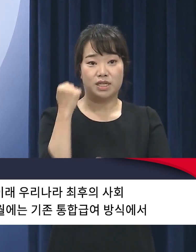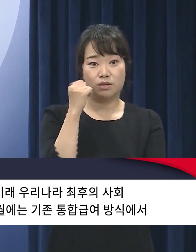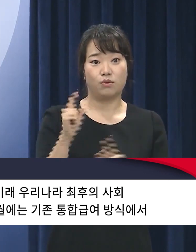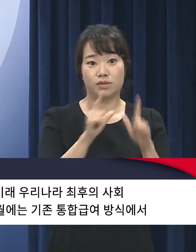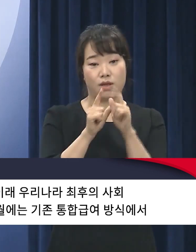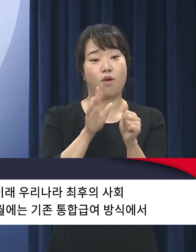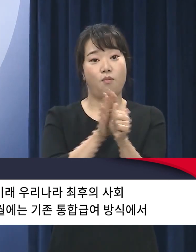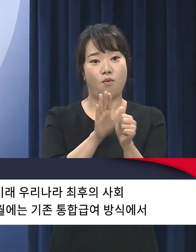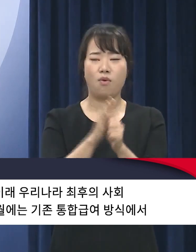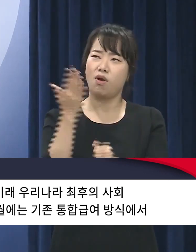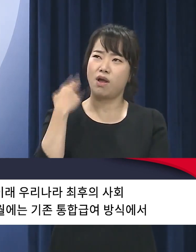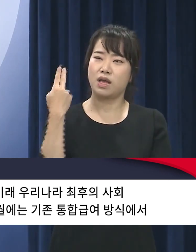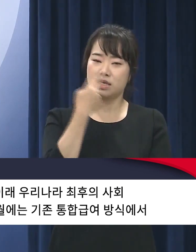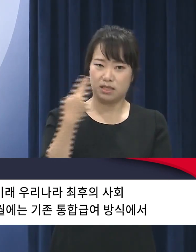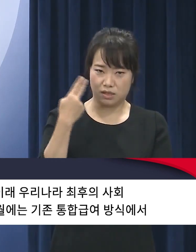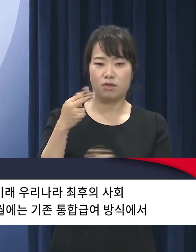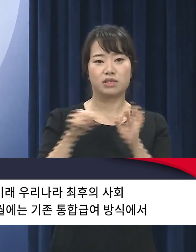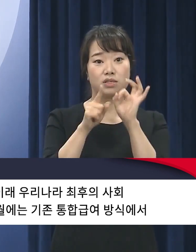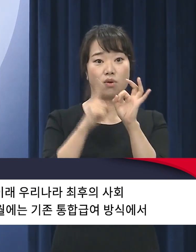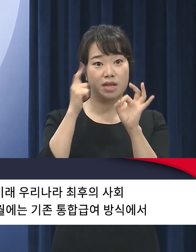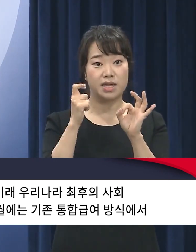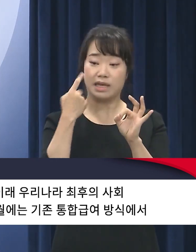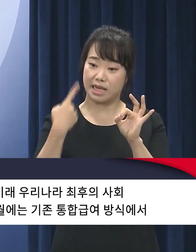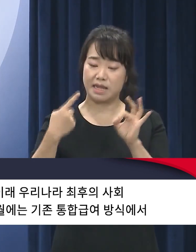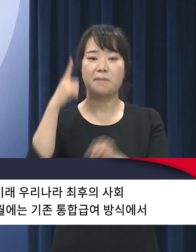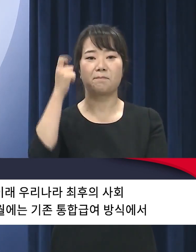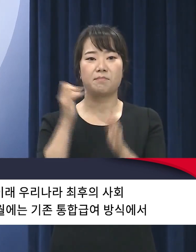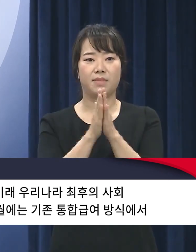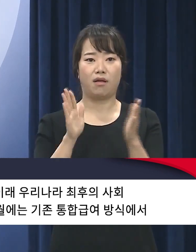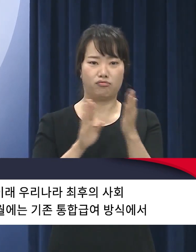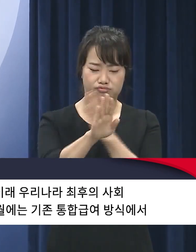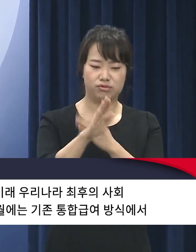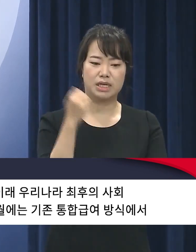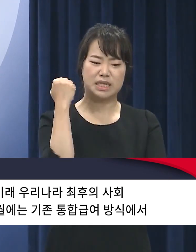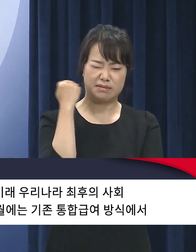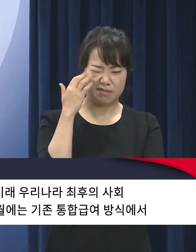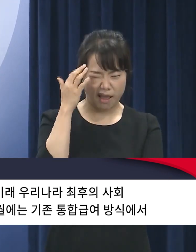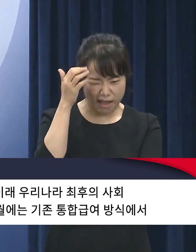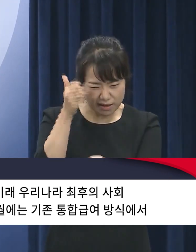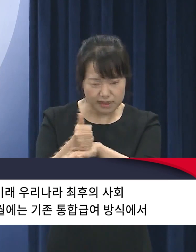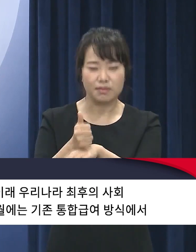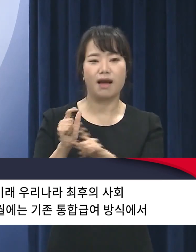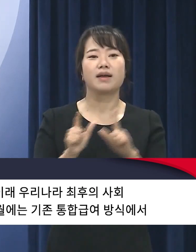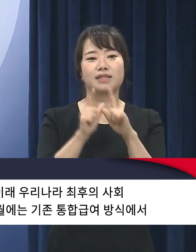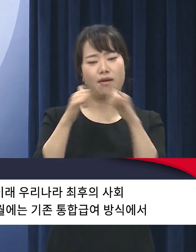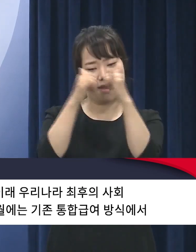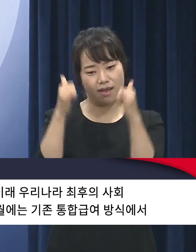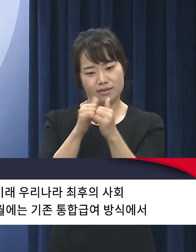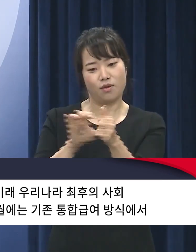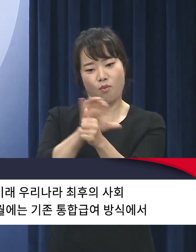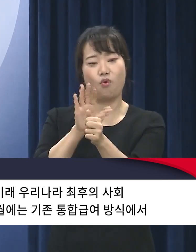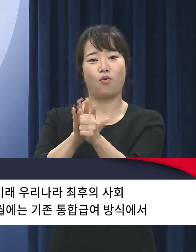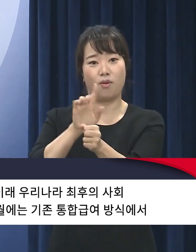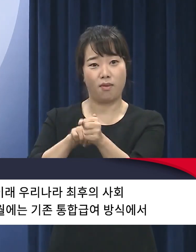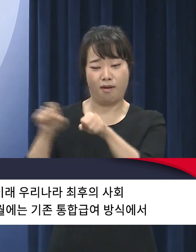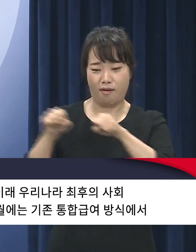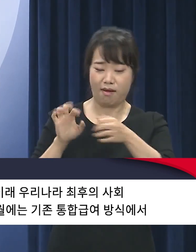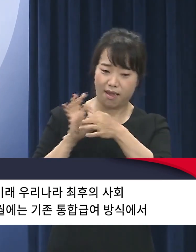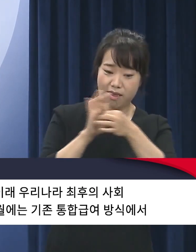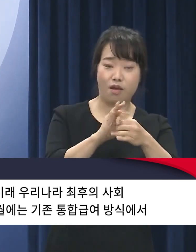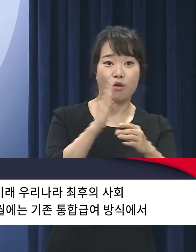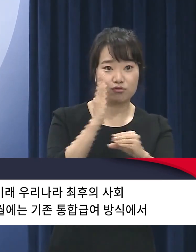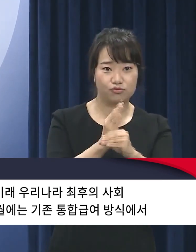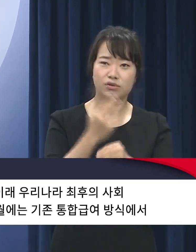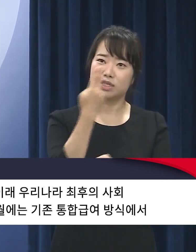국민기초생활보장제도는 2000년 10월 1일 시행된 이래 우리나라 최후의 사회안전망으로서의 역할을 수행하고 있으며